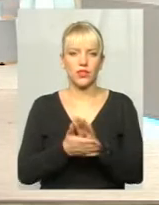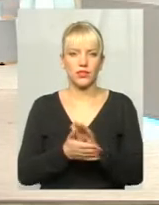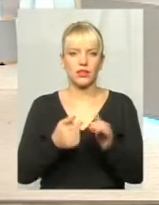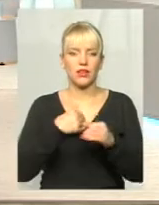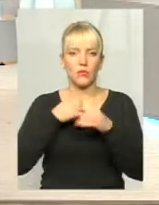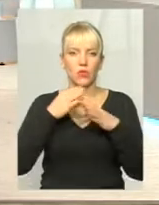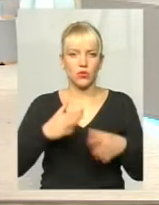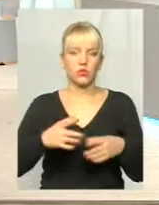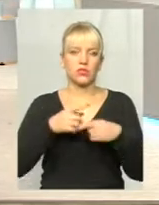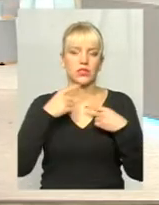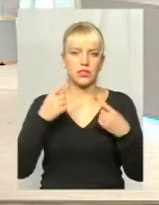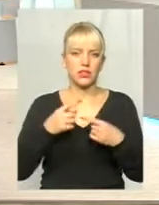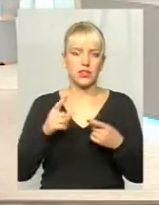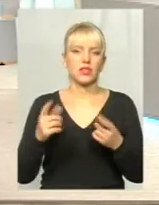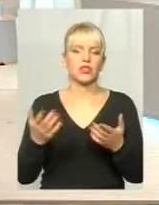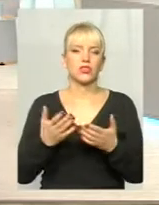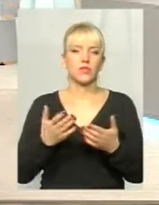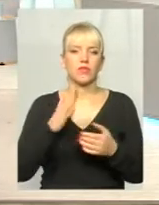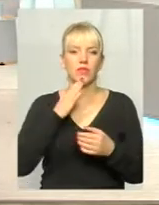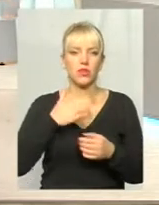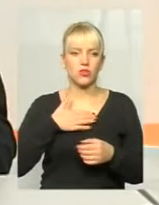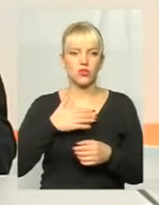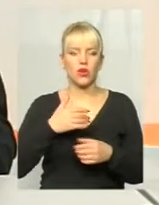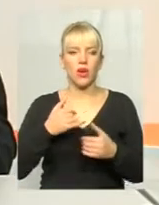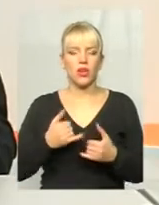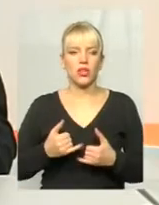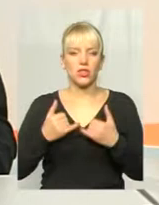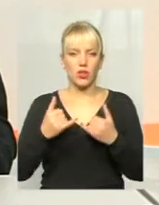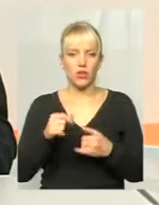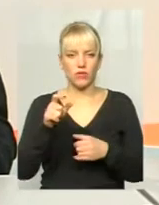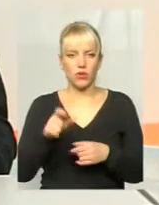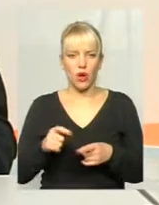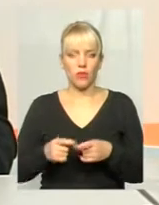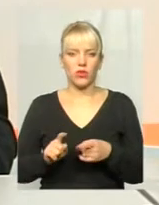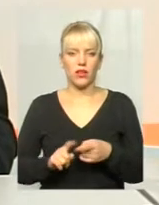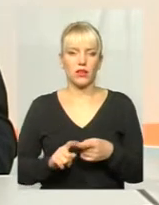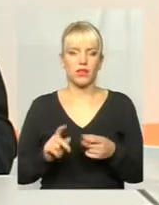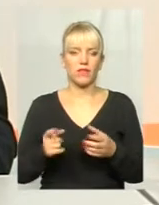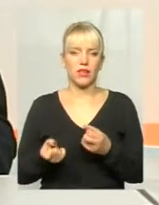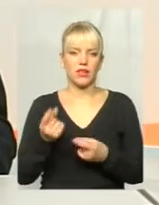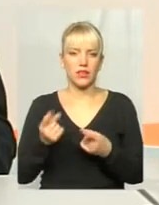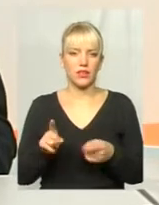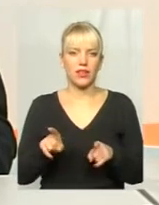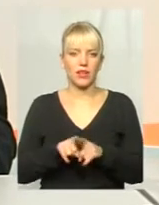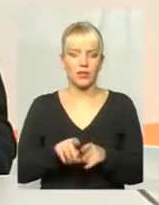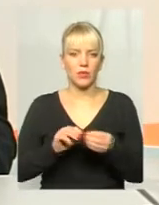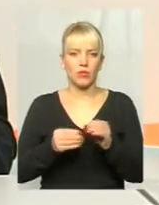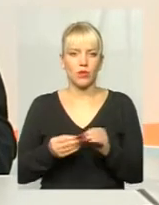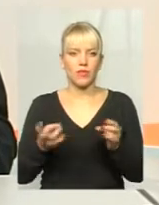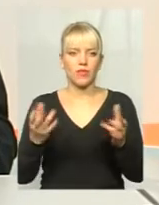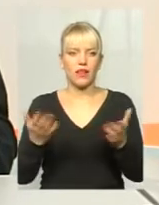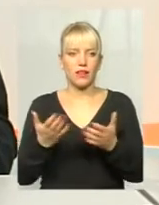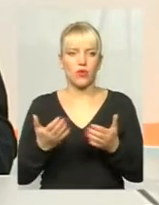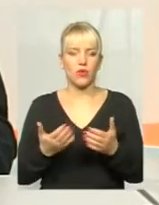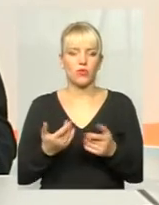можу сказати, чим в нашого шановного абонента, чому виникли такі проблеми, і на якому